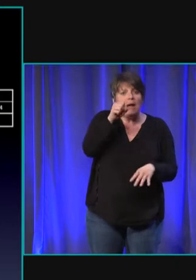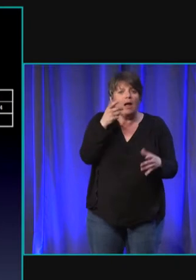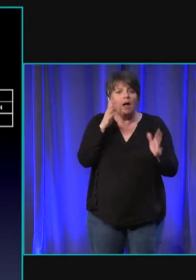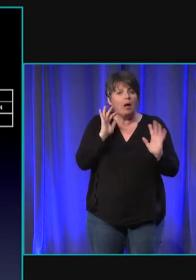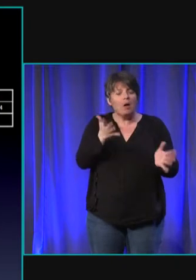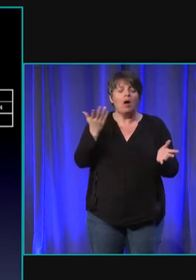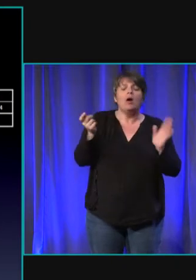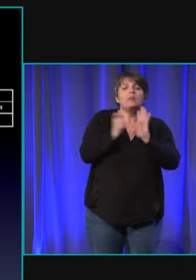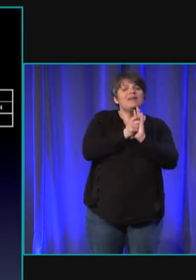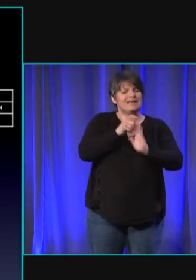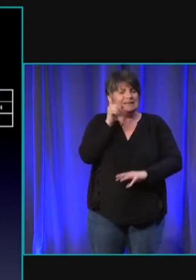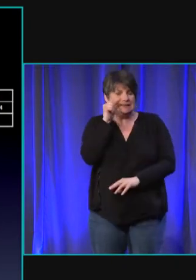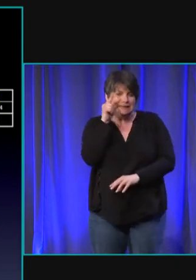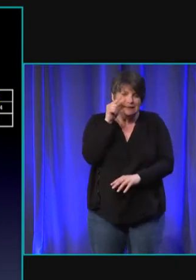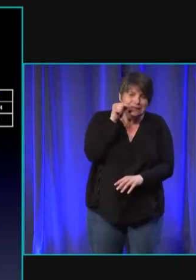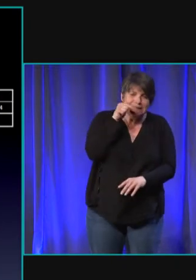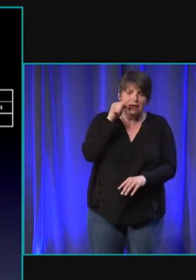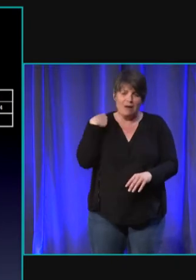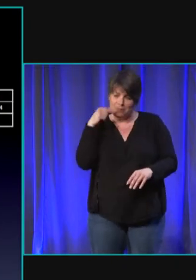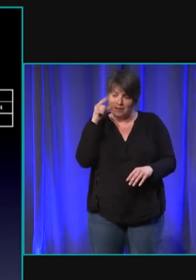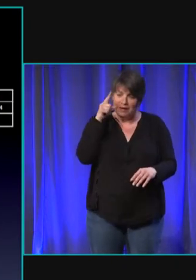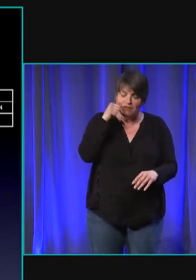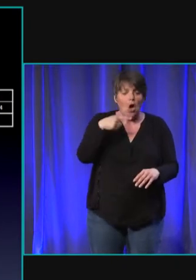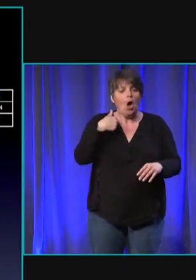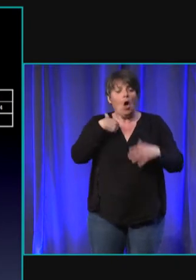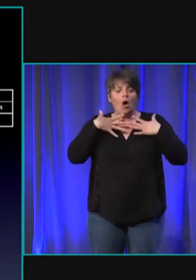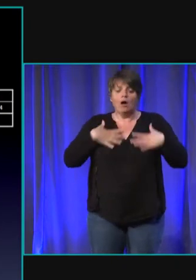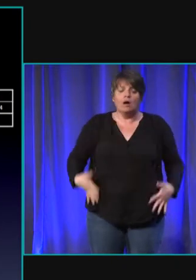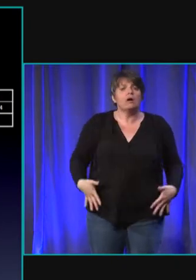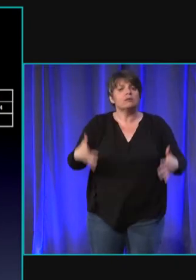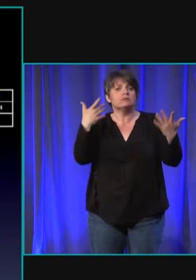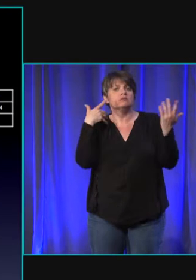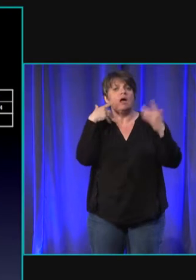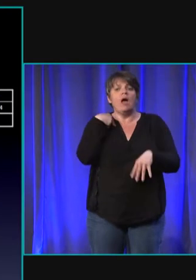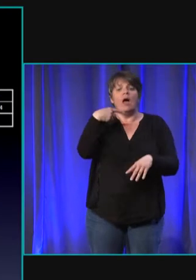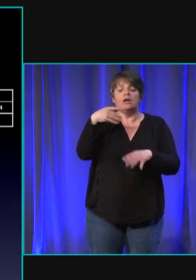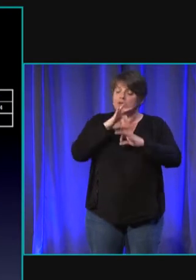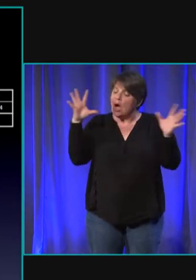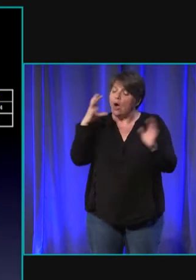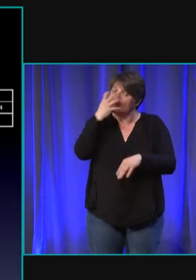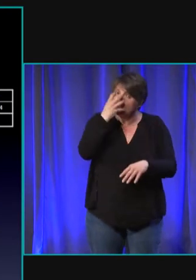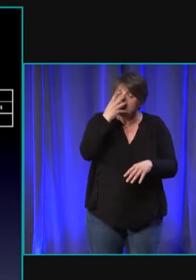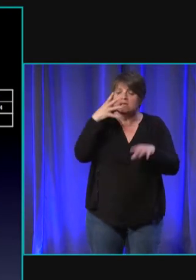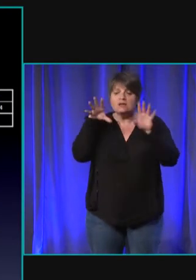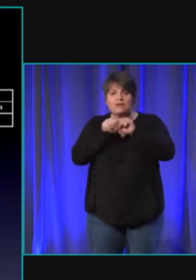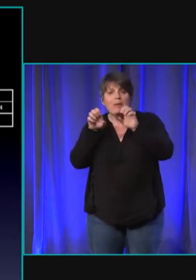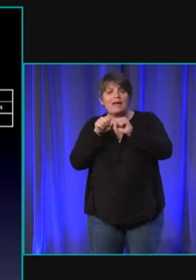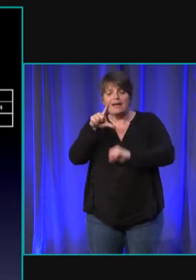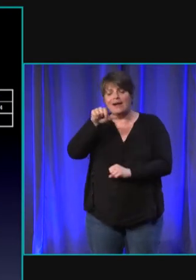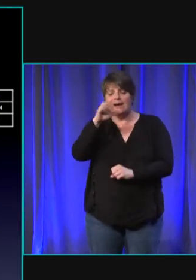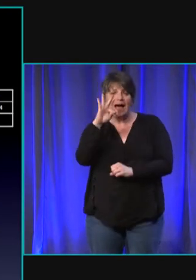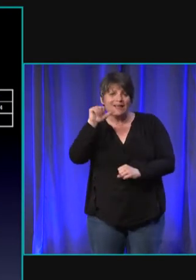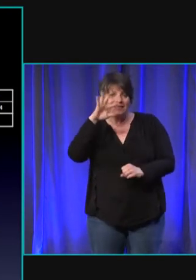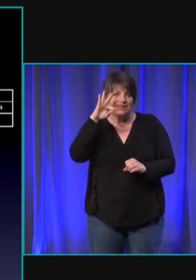filière anaérobie, la filière lactique, elle produit de l'acide lactique, elle produit du lactate et des protons, des OH+. Donc